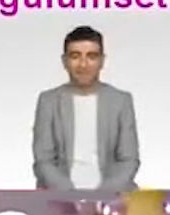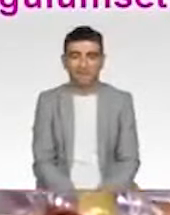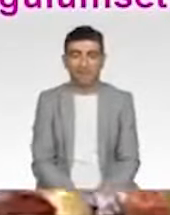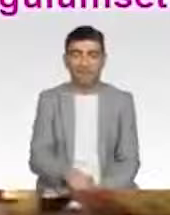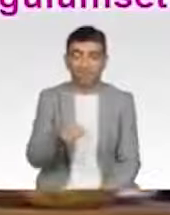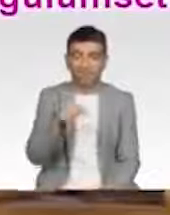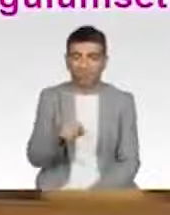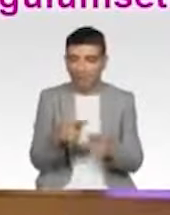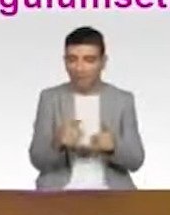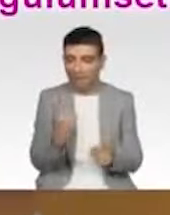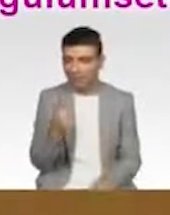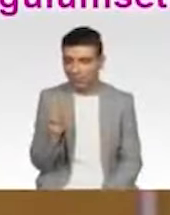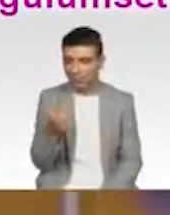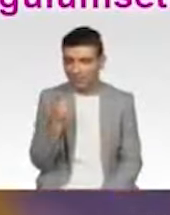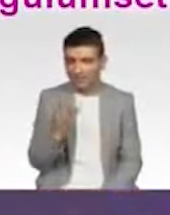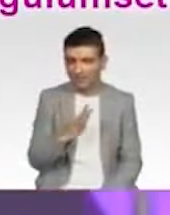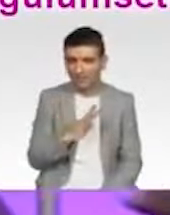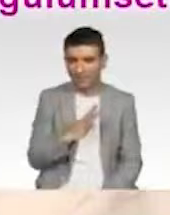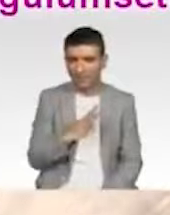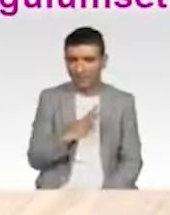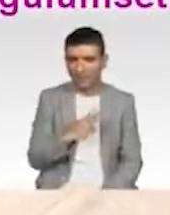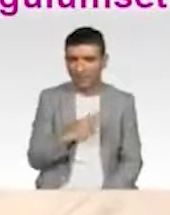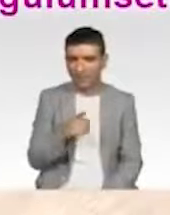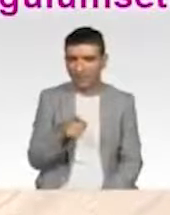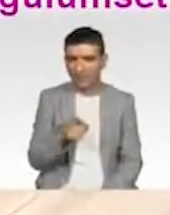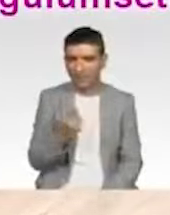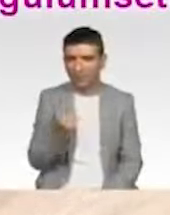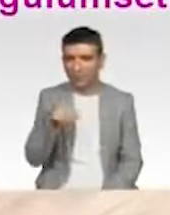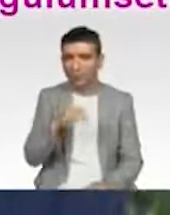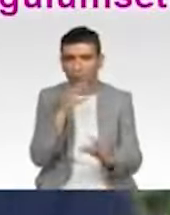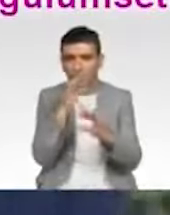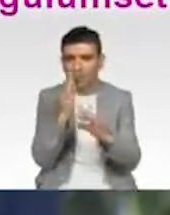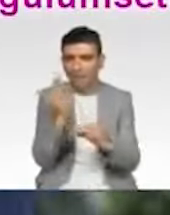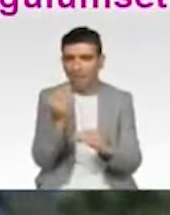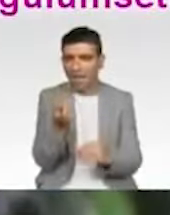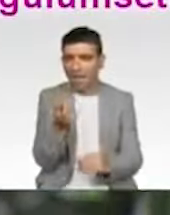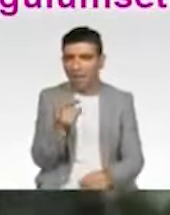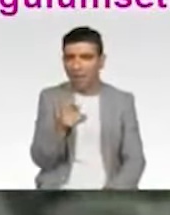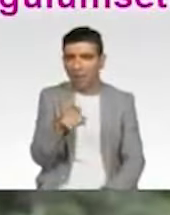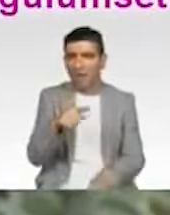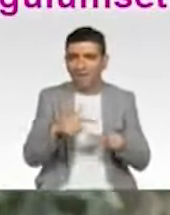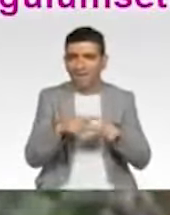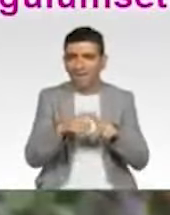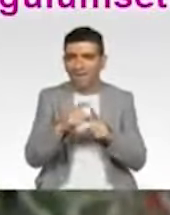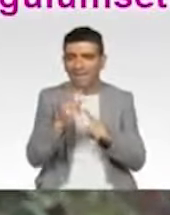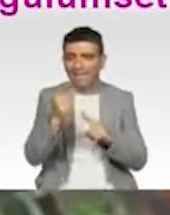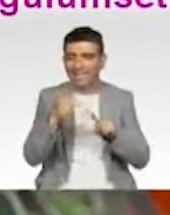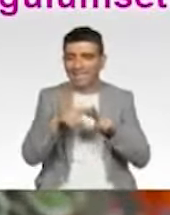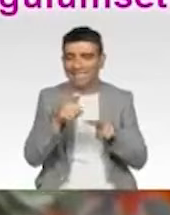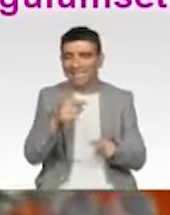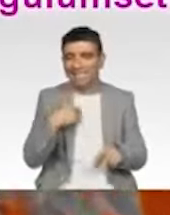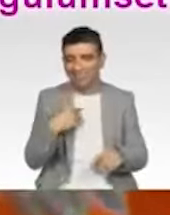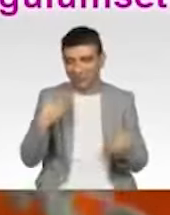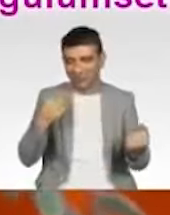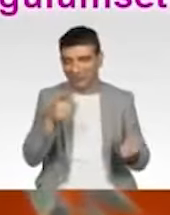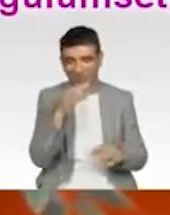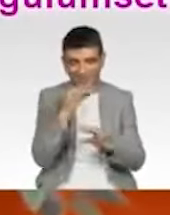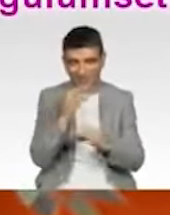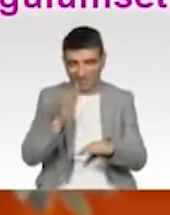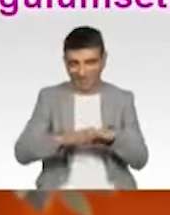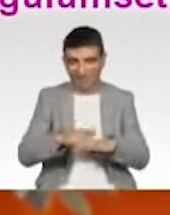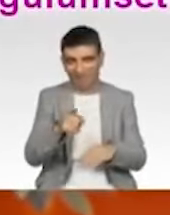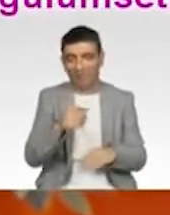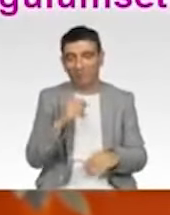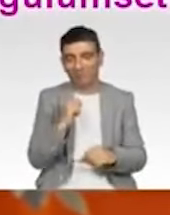Bugün ayrıca bir sürprizim var. Bugün zurnam geldi. Az sonra Fadile'ye çalacağım. Fadile kız Fadile'ye çalacağım. Valla.